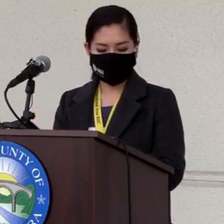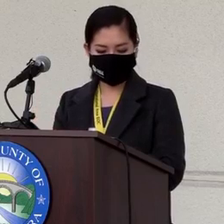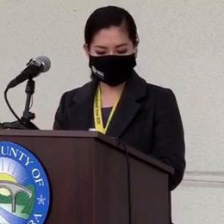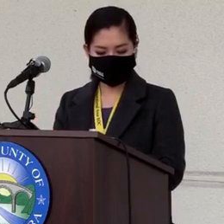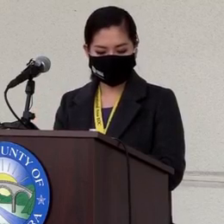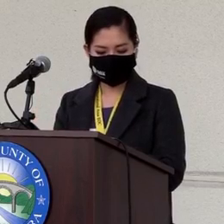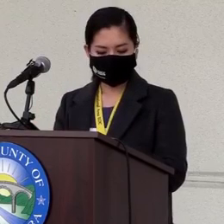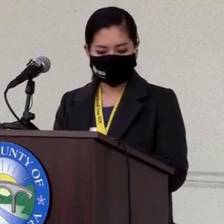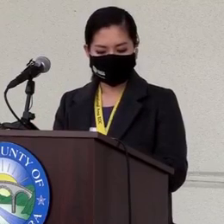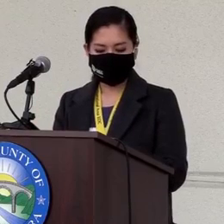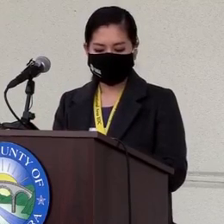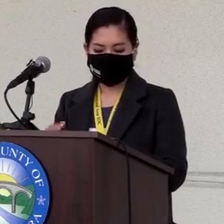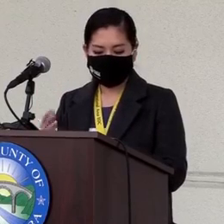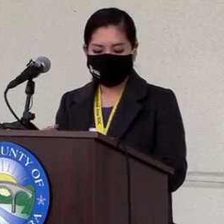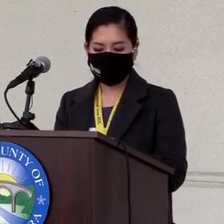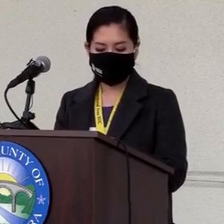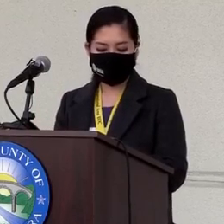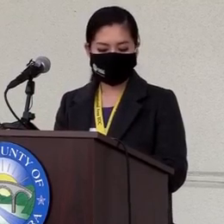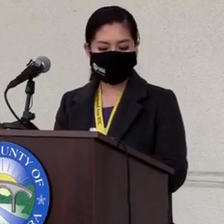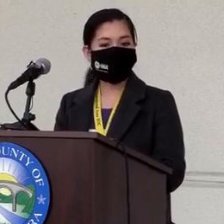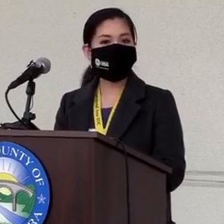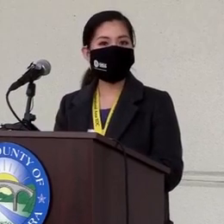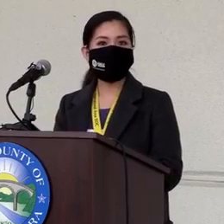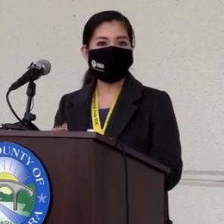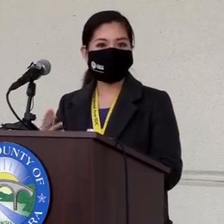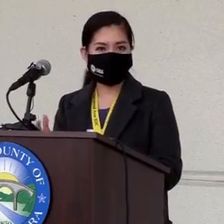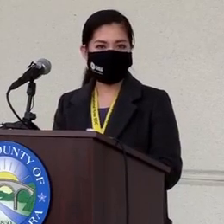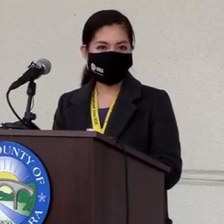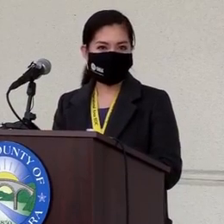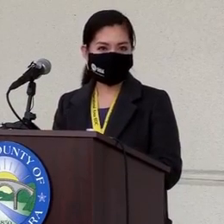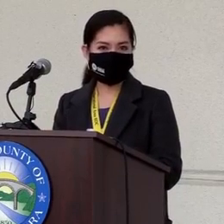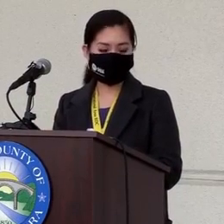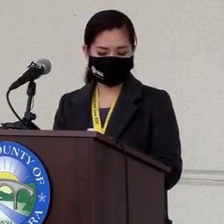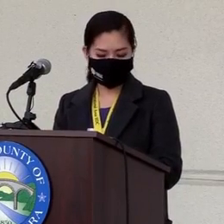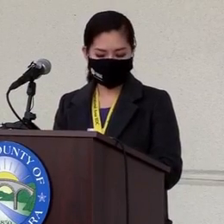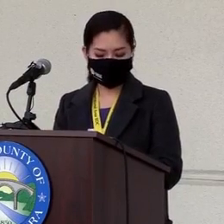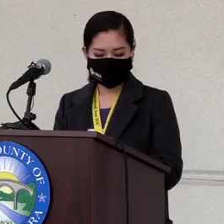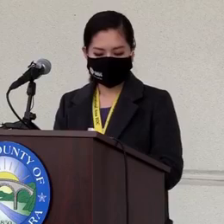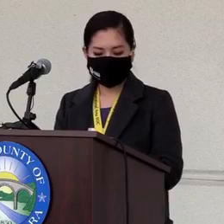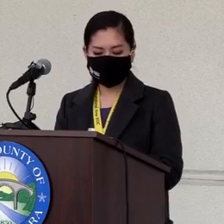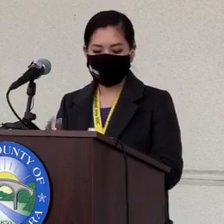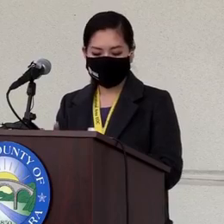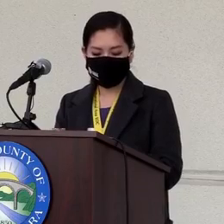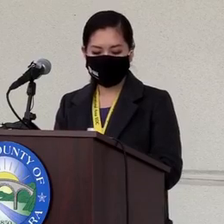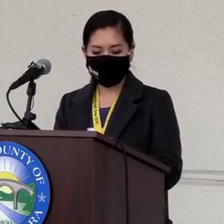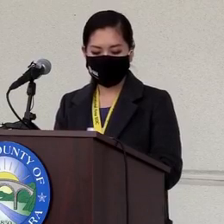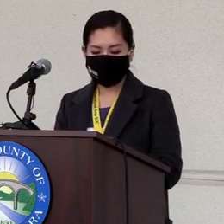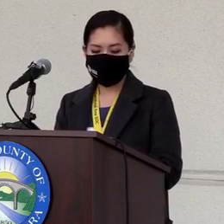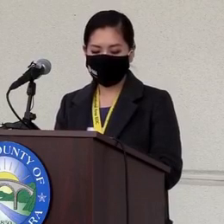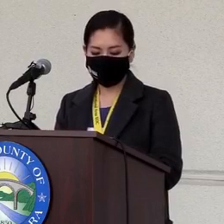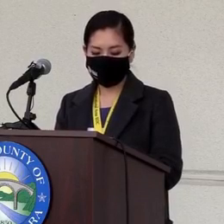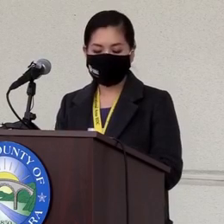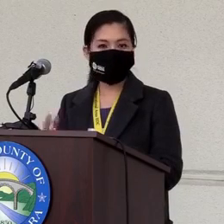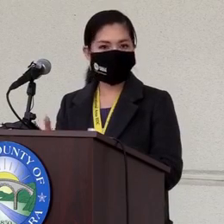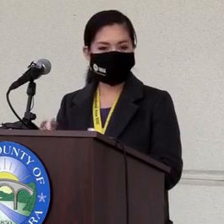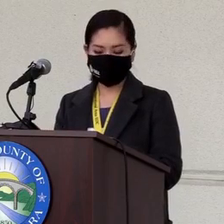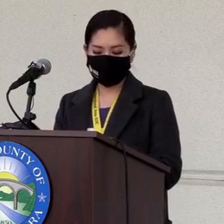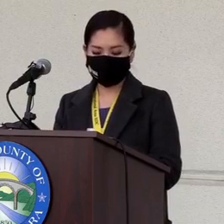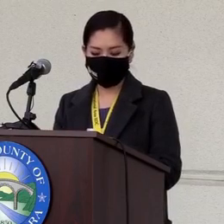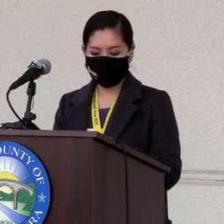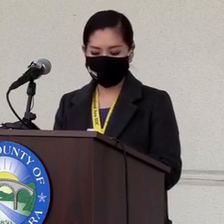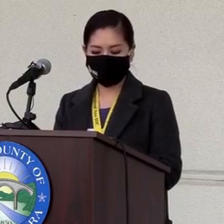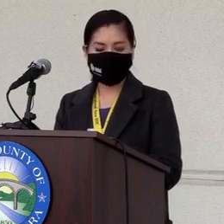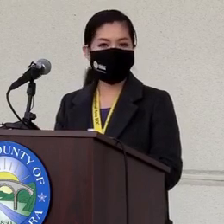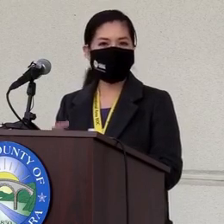về COVID-19. Ngay từ lúc mà đại dịch mới bắt đầu vào tháng 3 thì mục tiêu của các viên chức